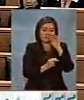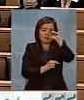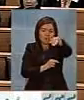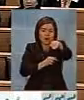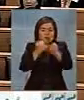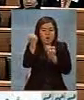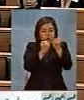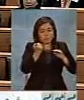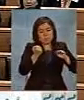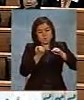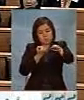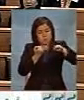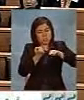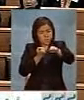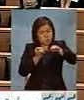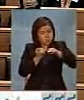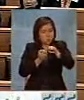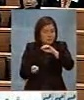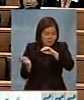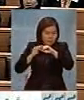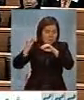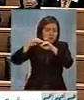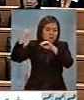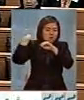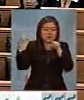16,853 เที่ยวปี55เพิ่มขึ้นเป็น